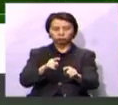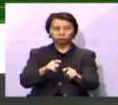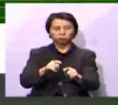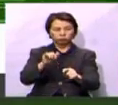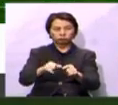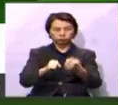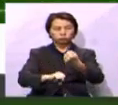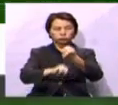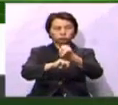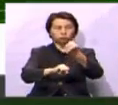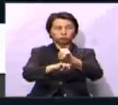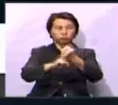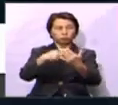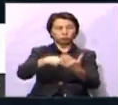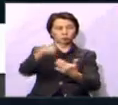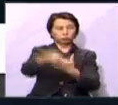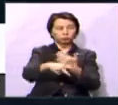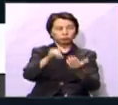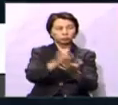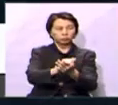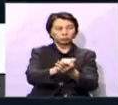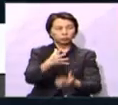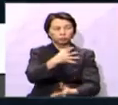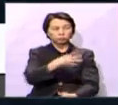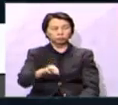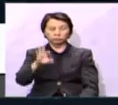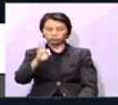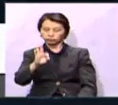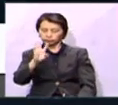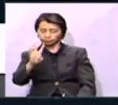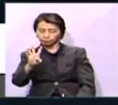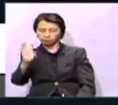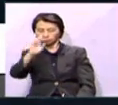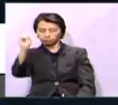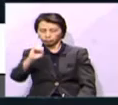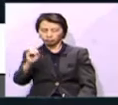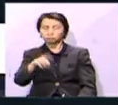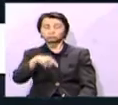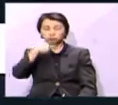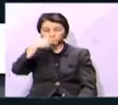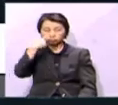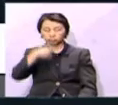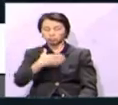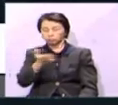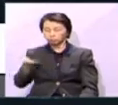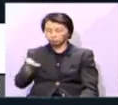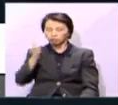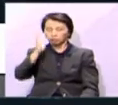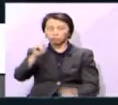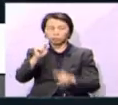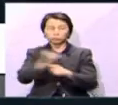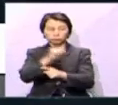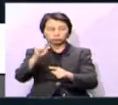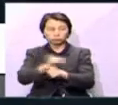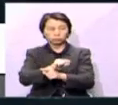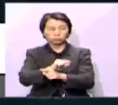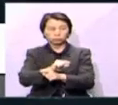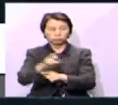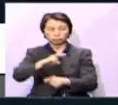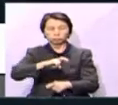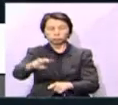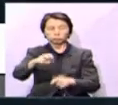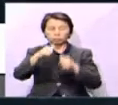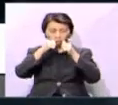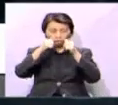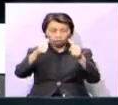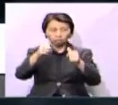balas menyokong projek tersebut. Manakala 94% lagi menyatakan mereka akan menggunakan sistem pengangkutan awam